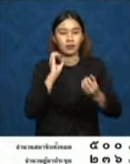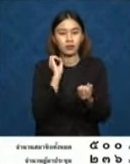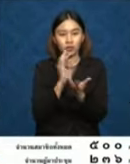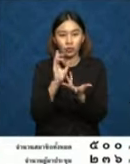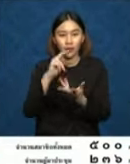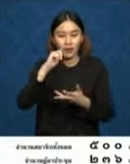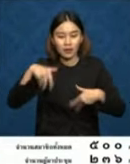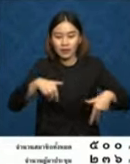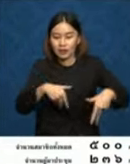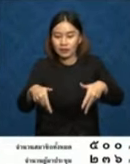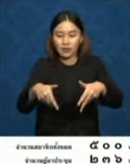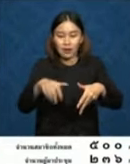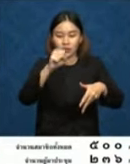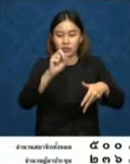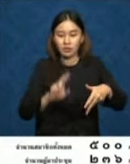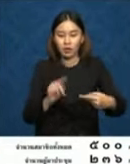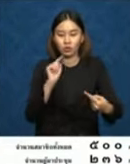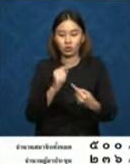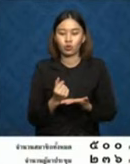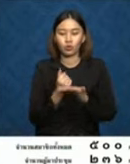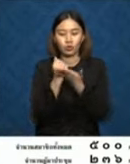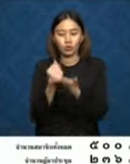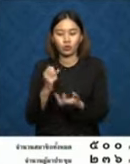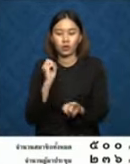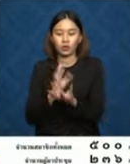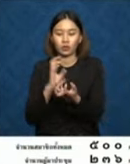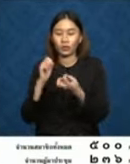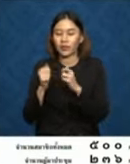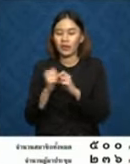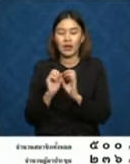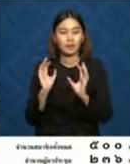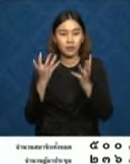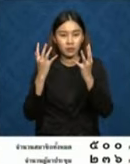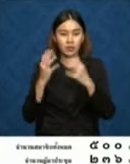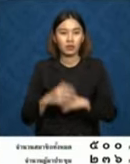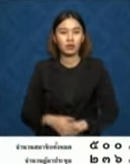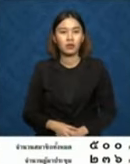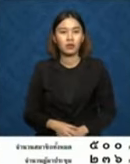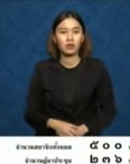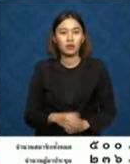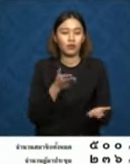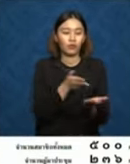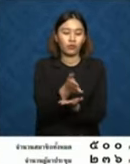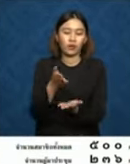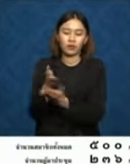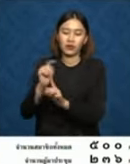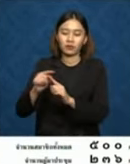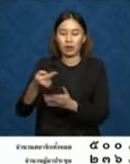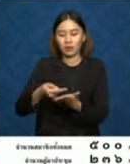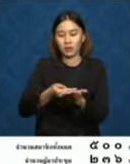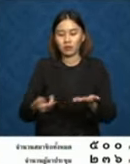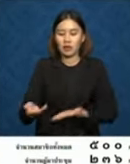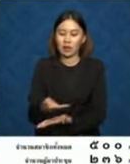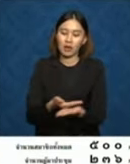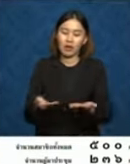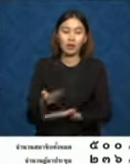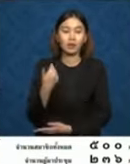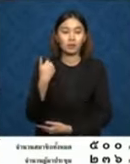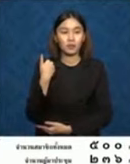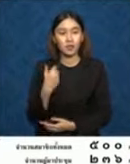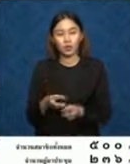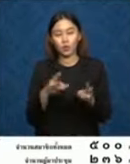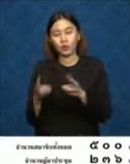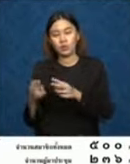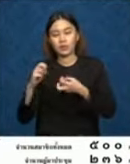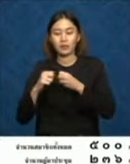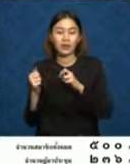ไม่มีแหล่งน้ำดิบสำรองเพื่อใช้บรรเทาทุกข์ของพี่น้องได้เช่นเดิมหลายฝ่ายได้ปรึกษาหาลือหาแนวท